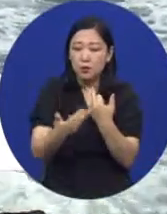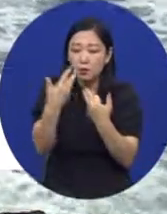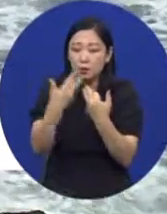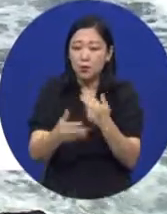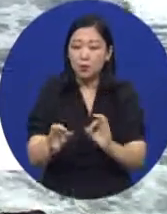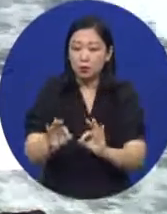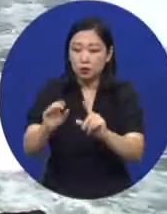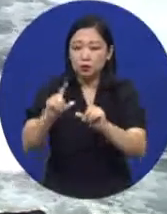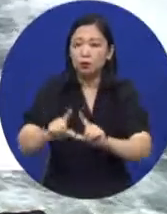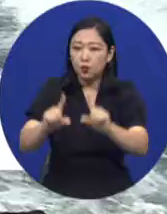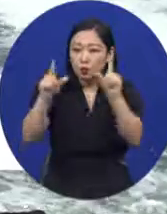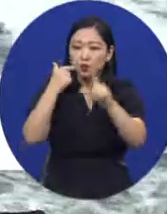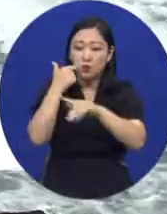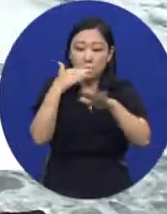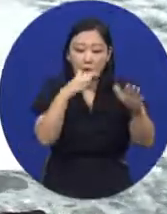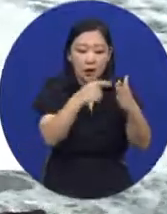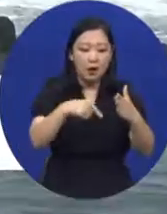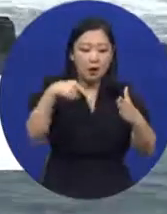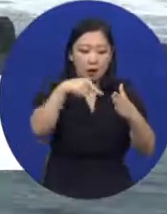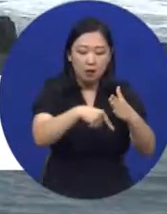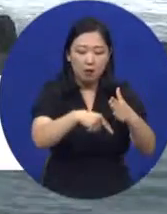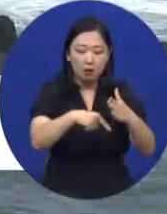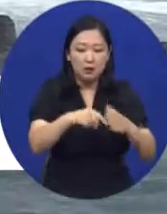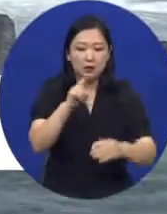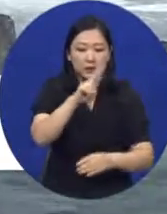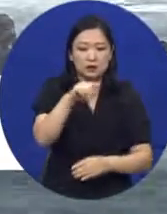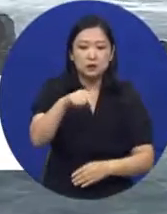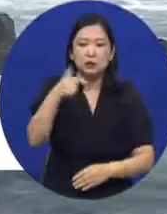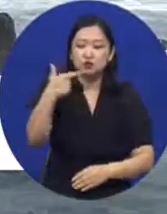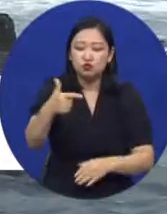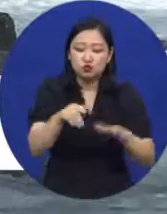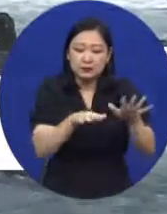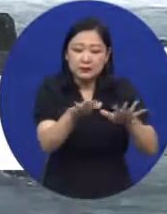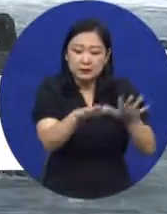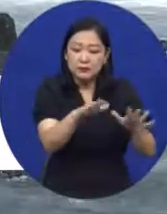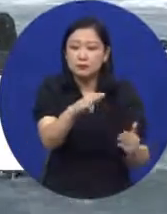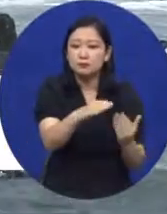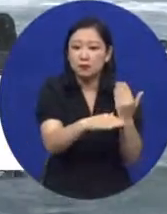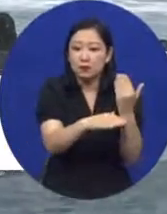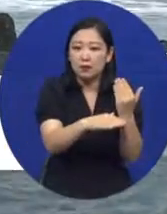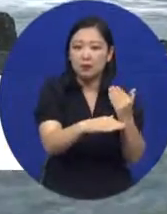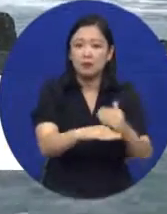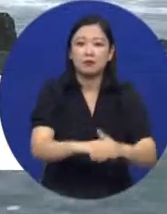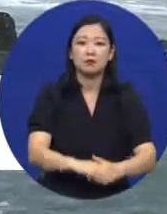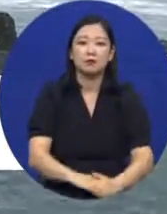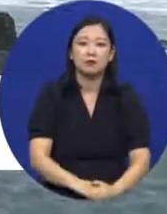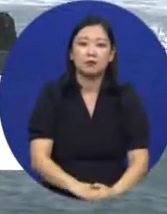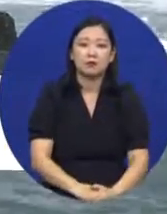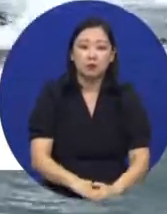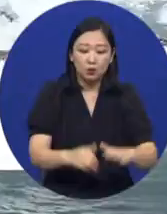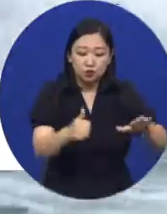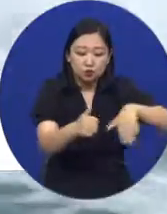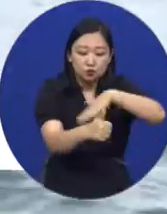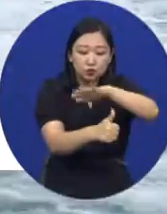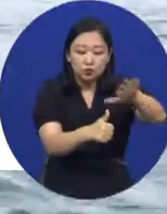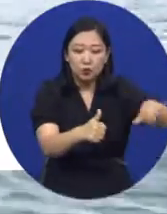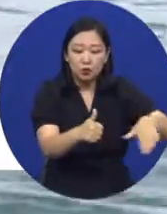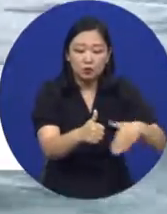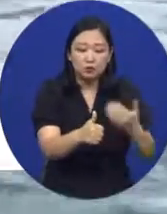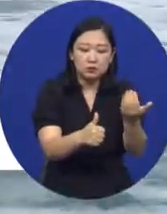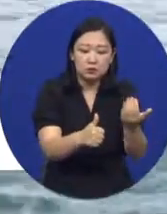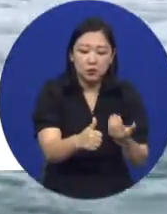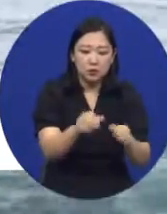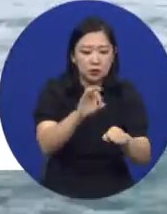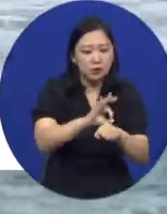동쪽 103km 해역에서 규모 2.6의 지진이 발생했습니다. 일대 해역에서는 이보다 앞선